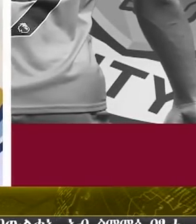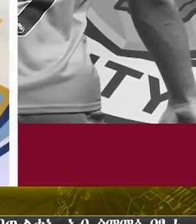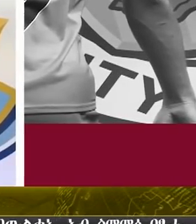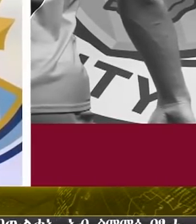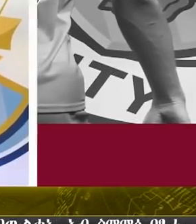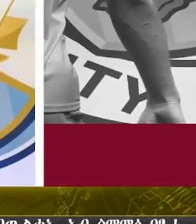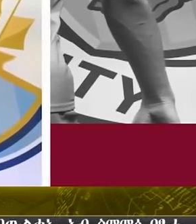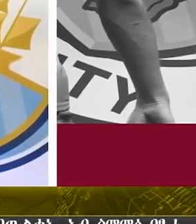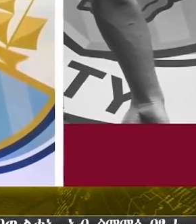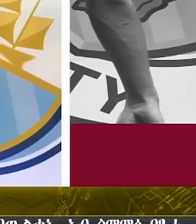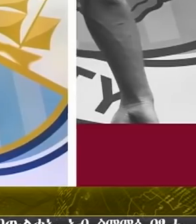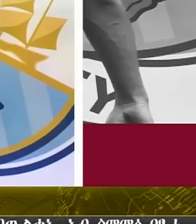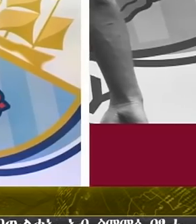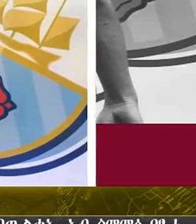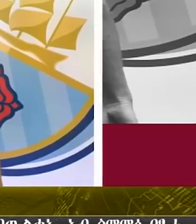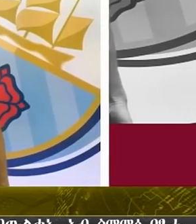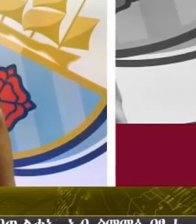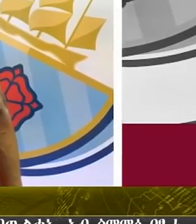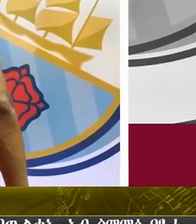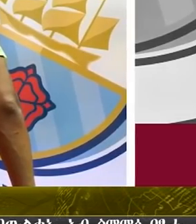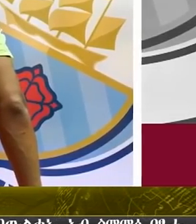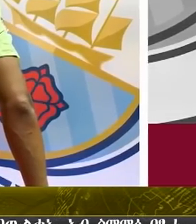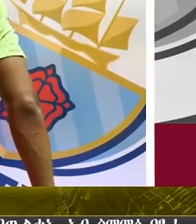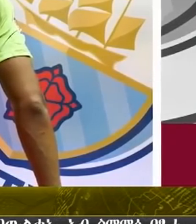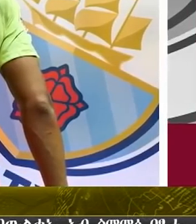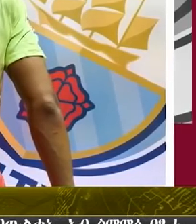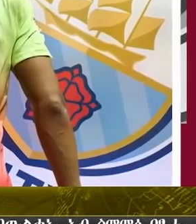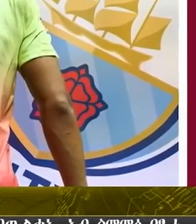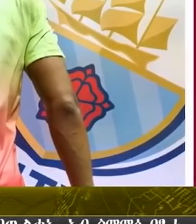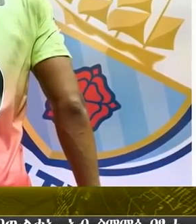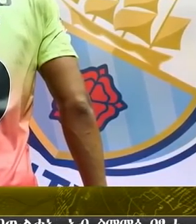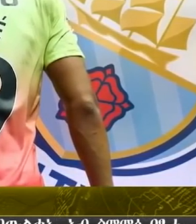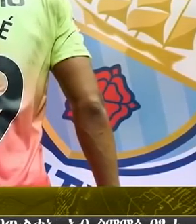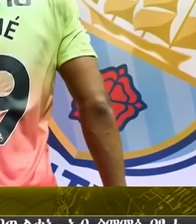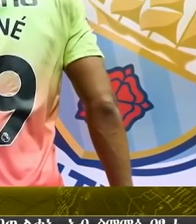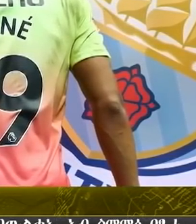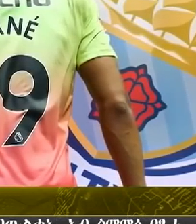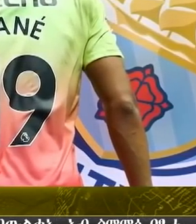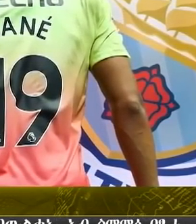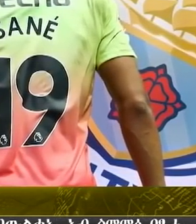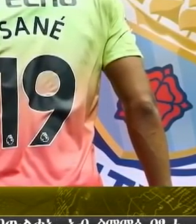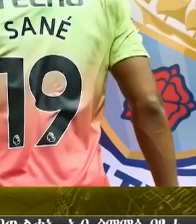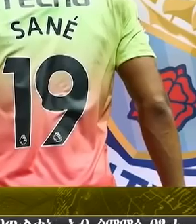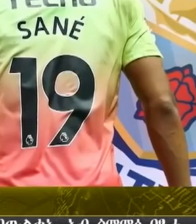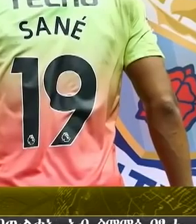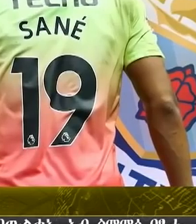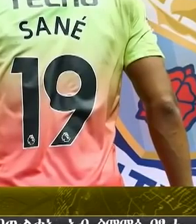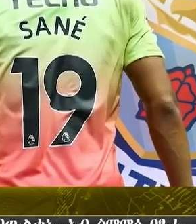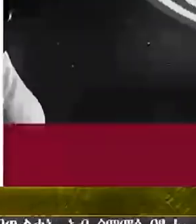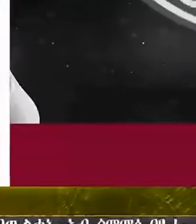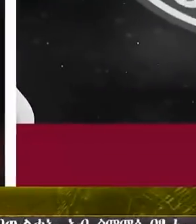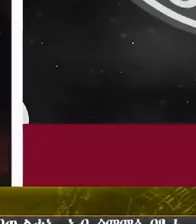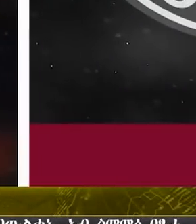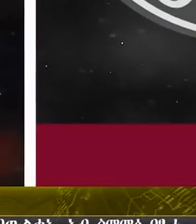محض مسکن تا منچستر سی نموجای ابتر بیزکت غربیات ناتب هلیم بسنکی حمام کرونا ویروس گانتا اطباع عقمن کن نجعله